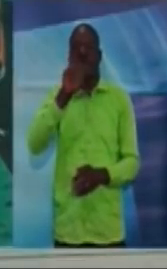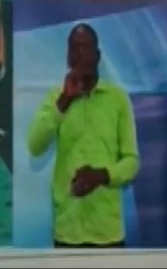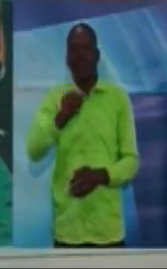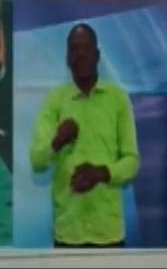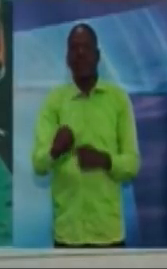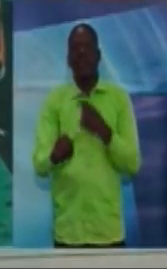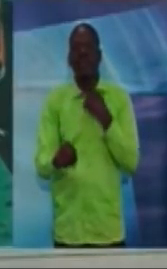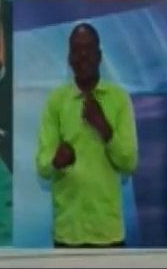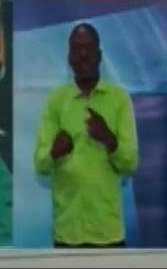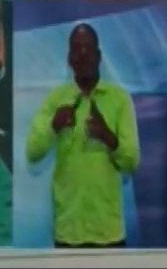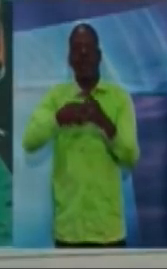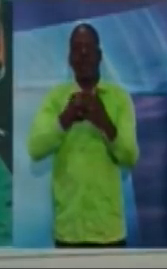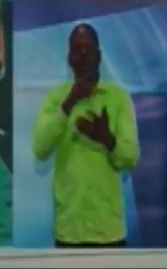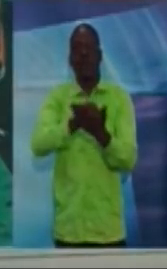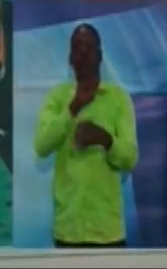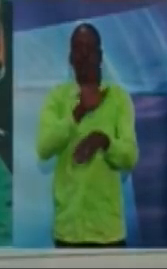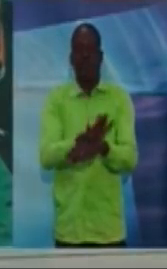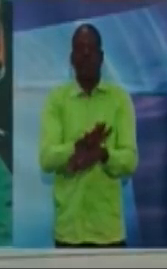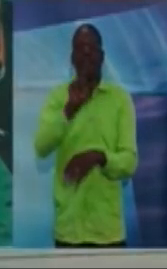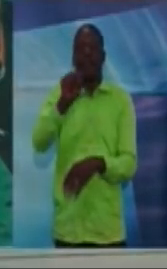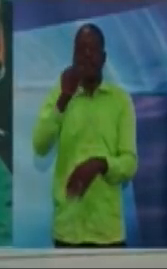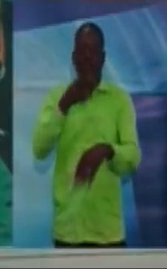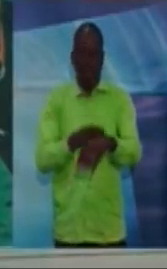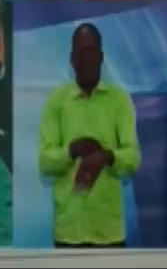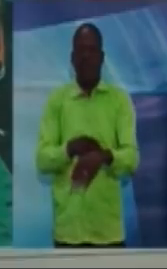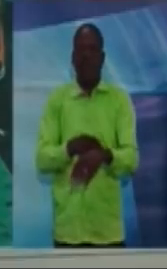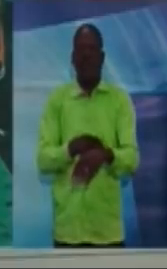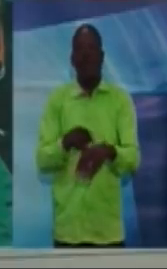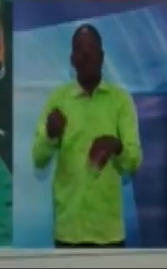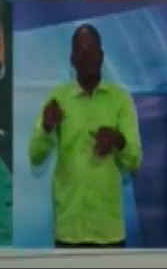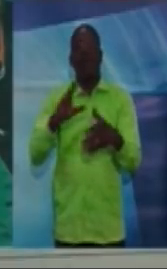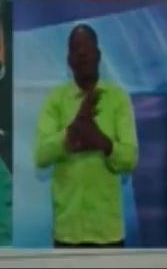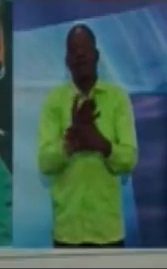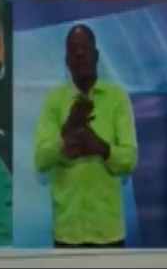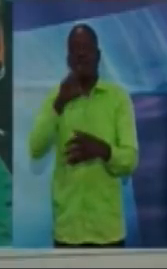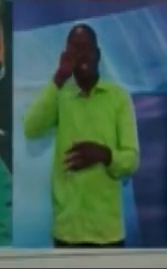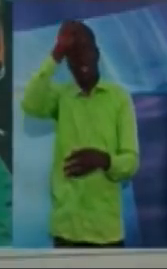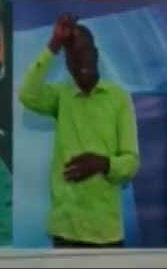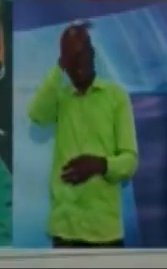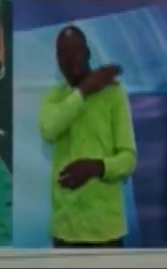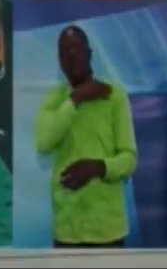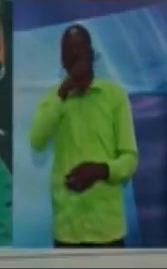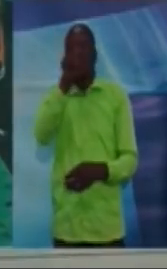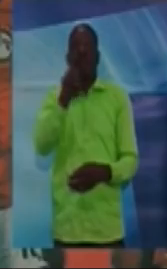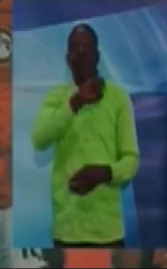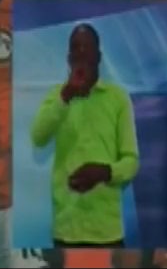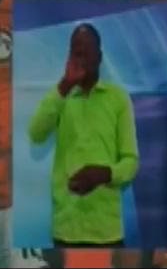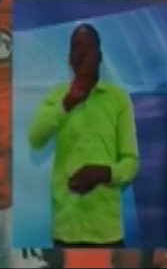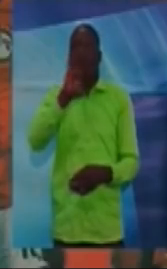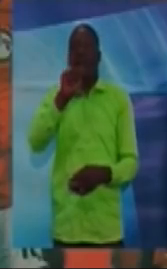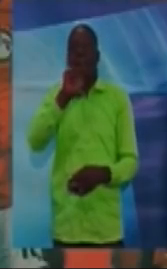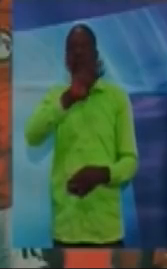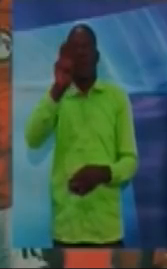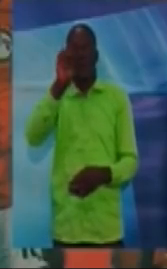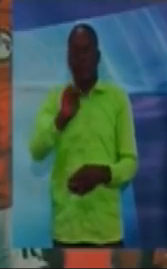confrère, démarre ce soir à 20h et met d'entrée de jeu l'Égypte et le Zimbabwe aux prises.